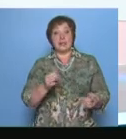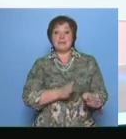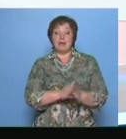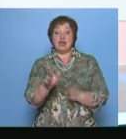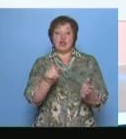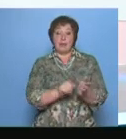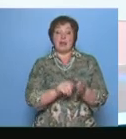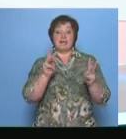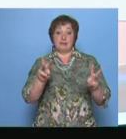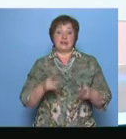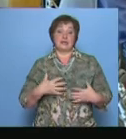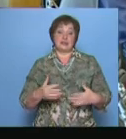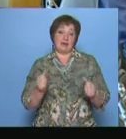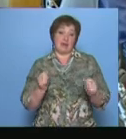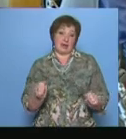обязанности министра.